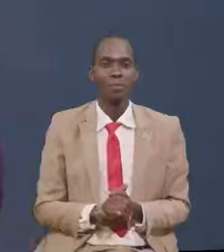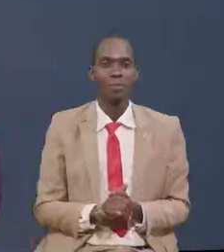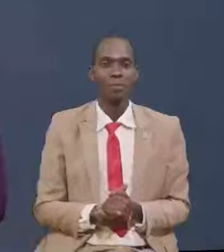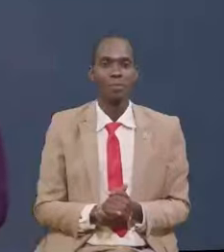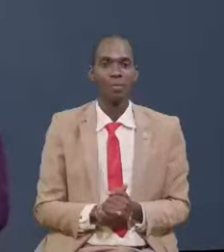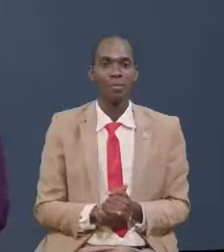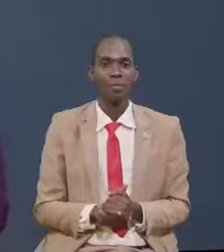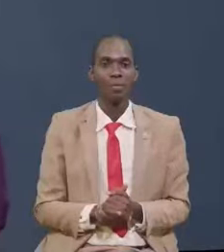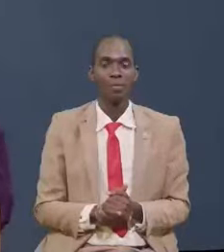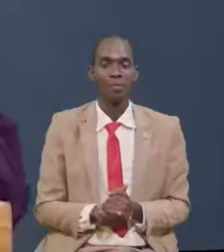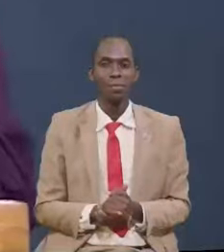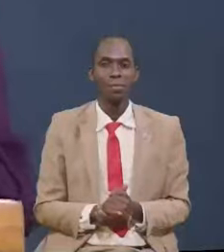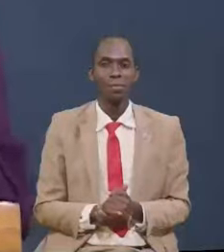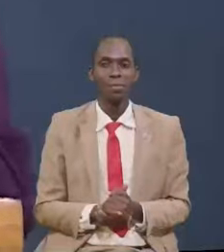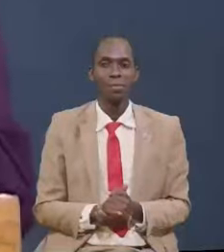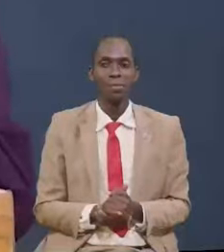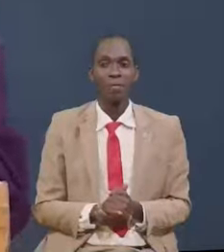éternel.